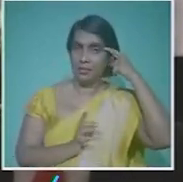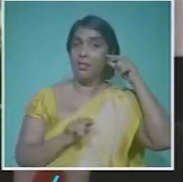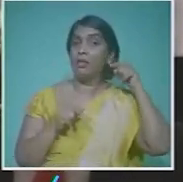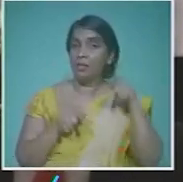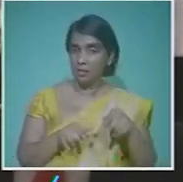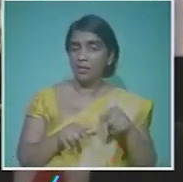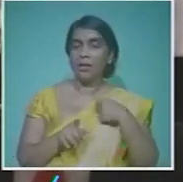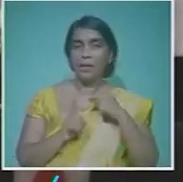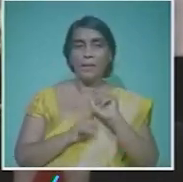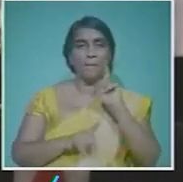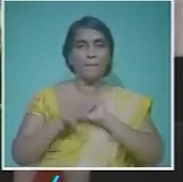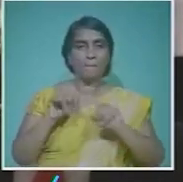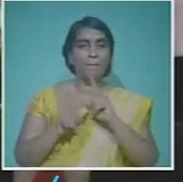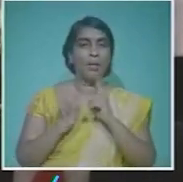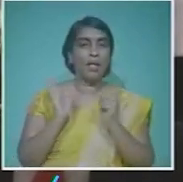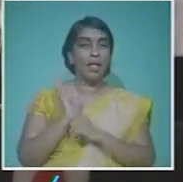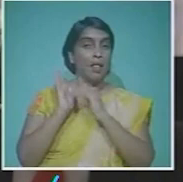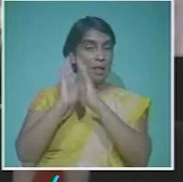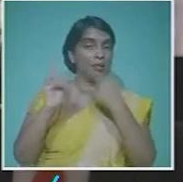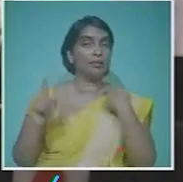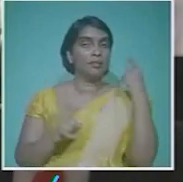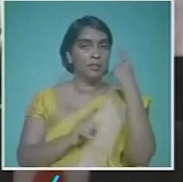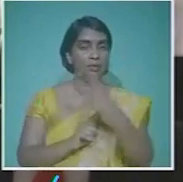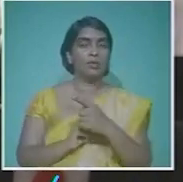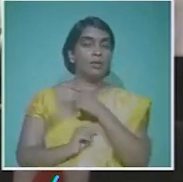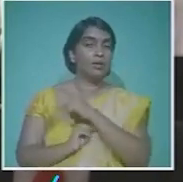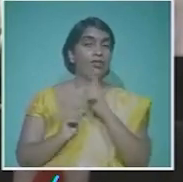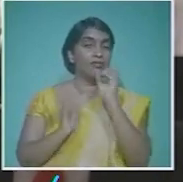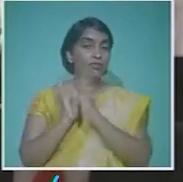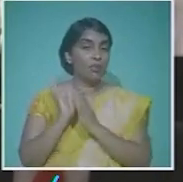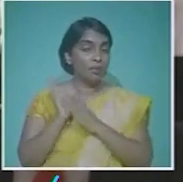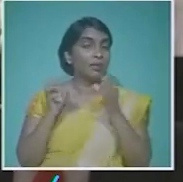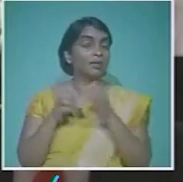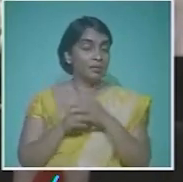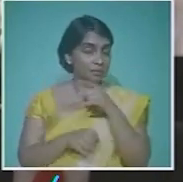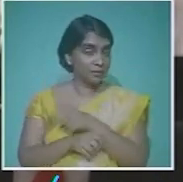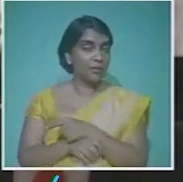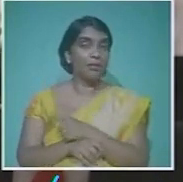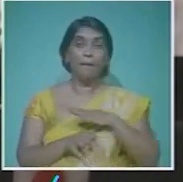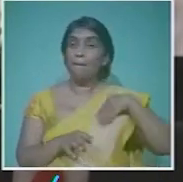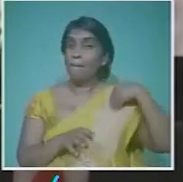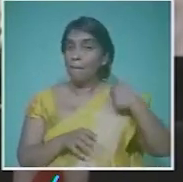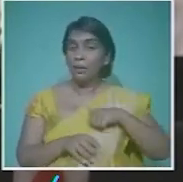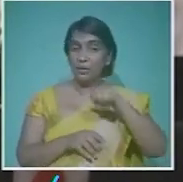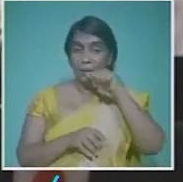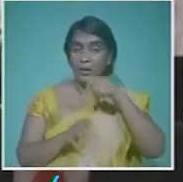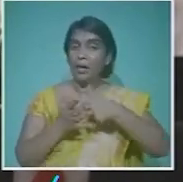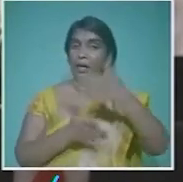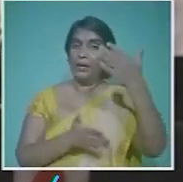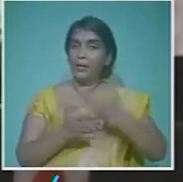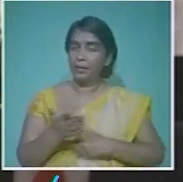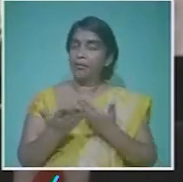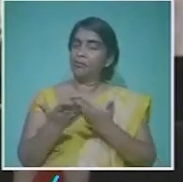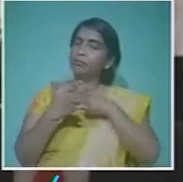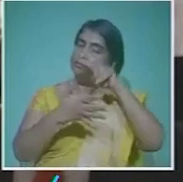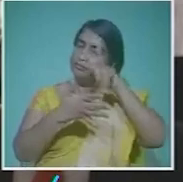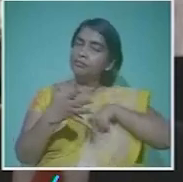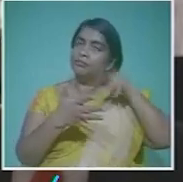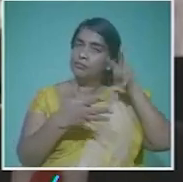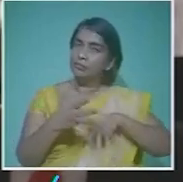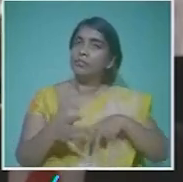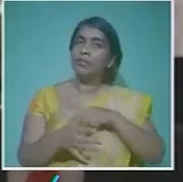මේ මම අද පාර්ලිමේන්තු පුස්තකාලයට ගිහිල්ලා කෝල්බ්‍රුක් කොමිසම් සභාවේ මේ මූලික ඔරිජිනල් රිපෝට් එක අරගෙනත් කියවලා